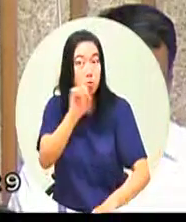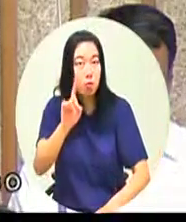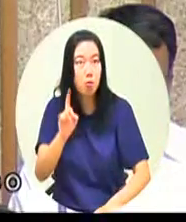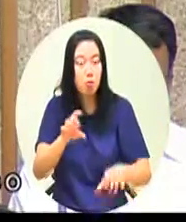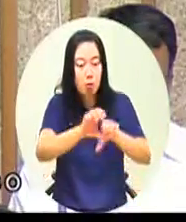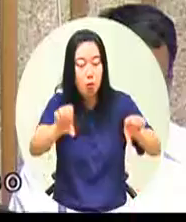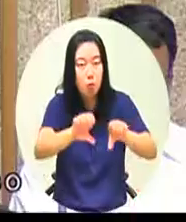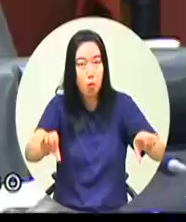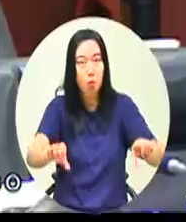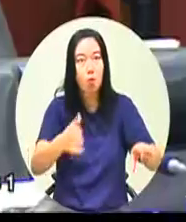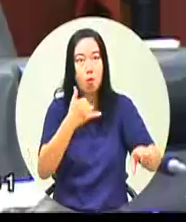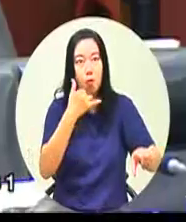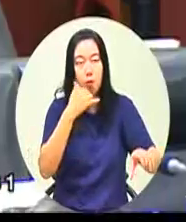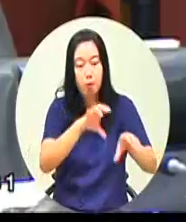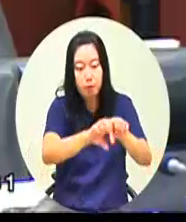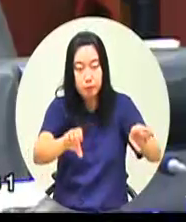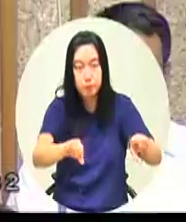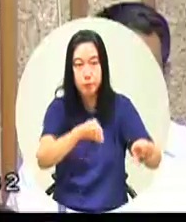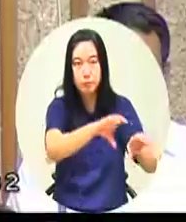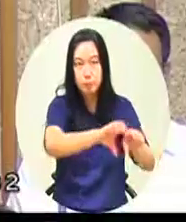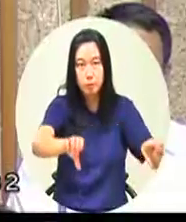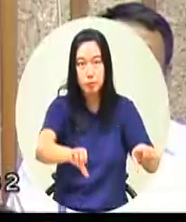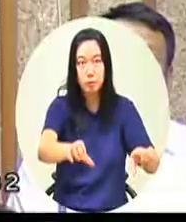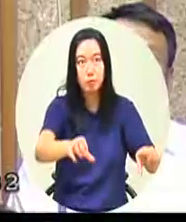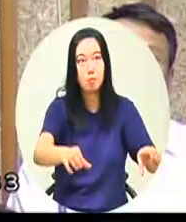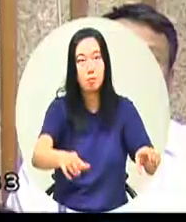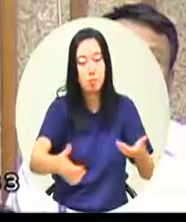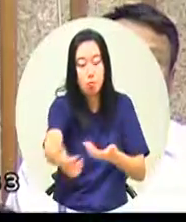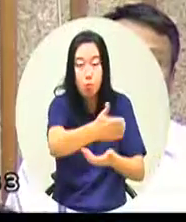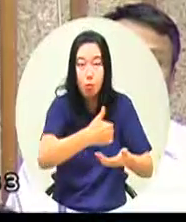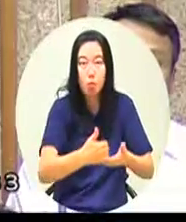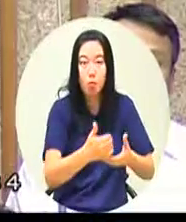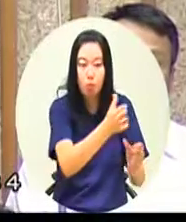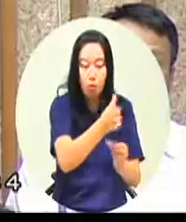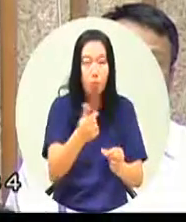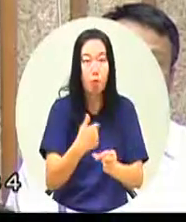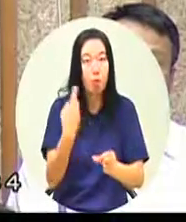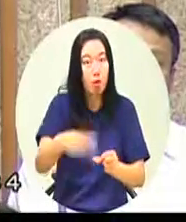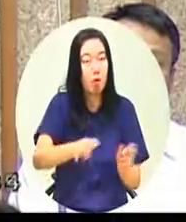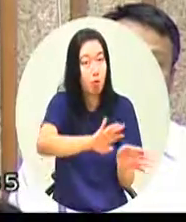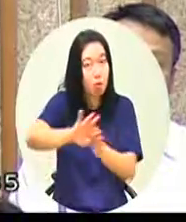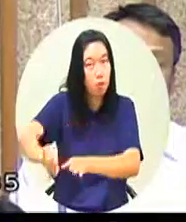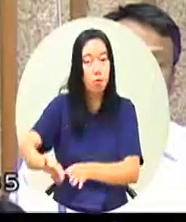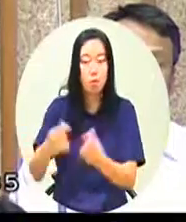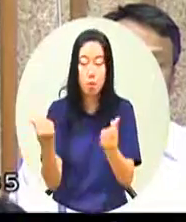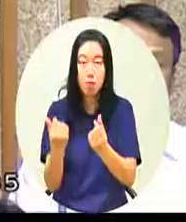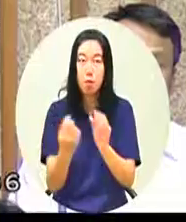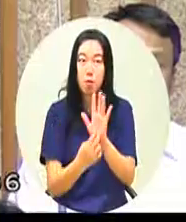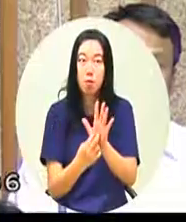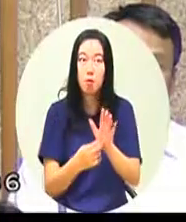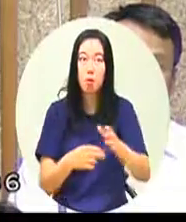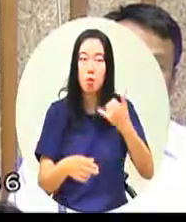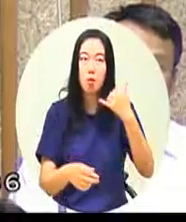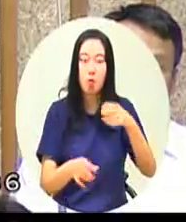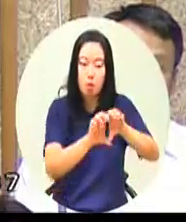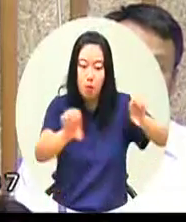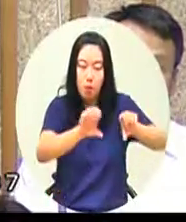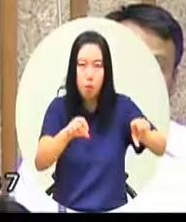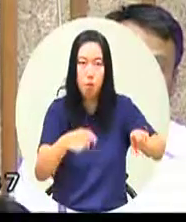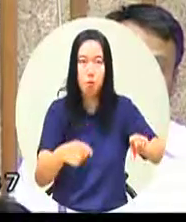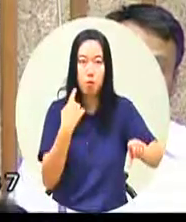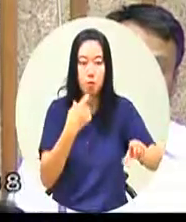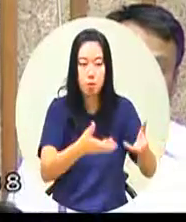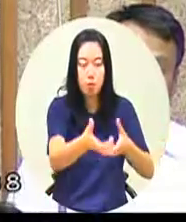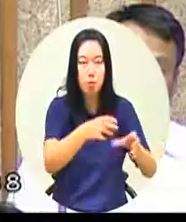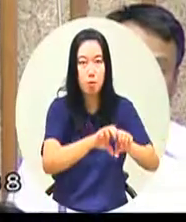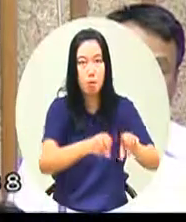对， 共同取水管线， 除了管线收纳之外，那是不是有一些其他的，就是说当然管线收纳为了景观的这个部